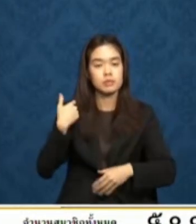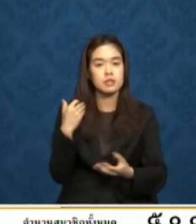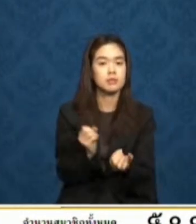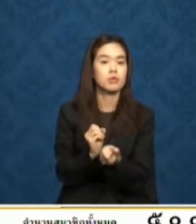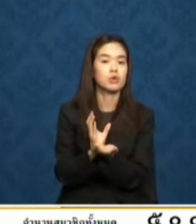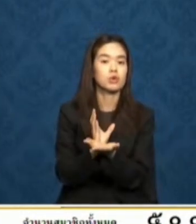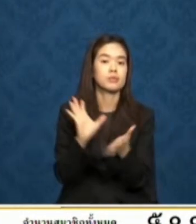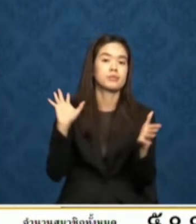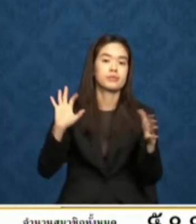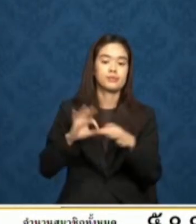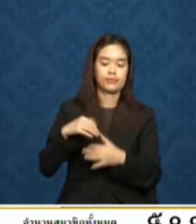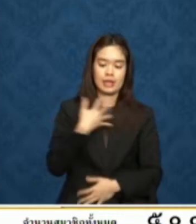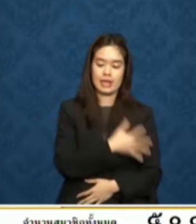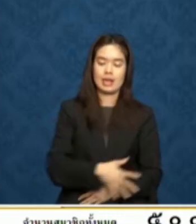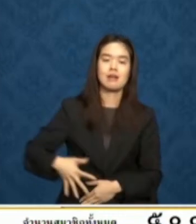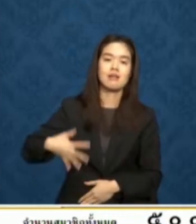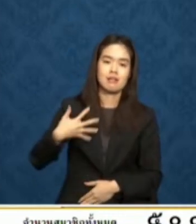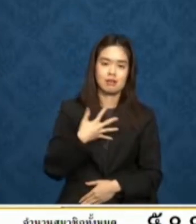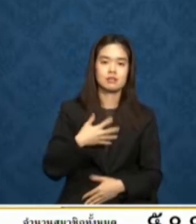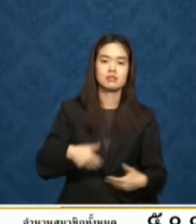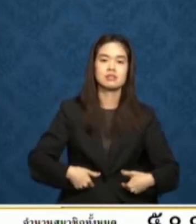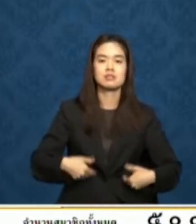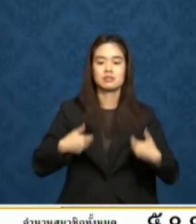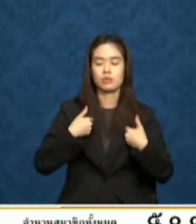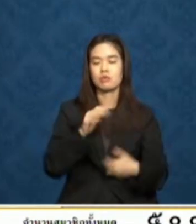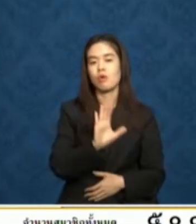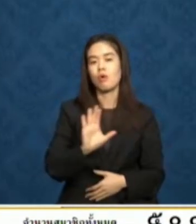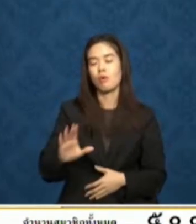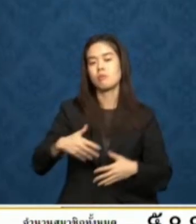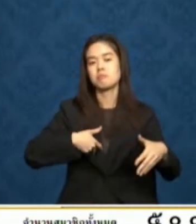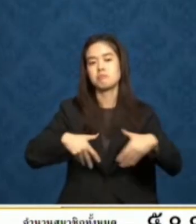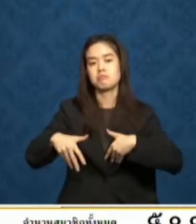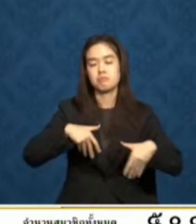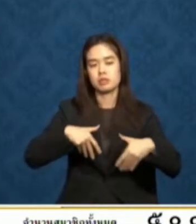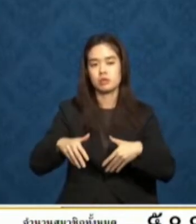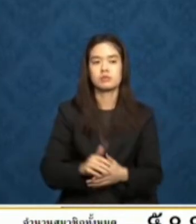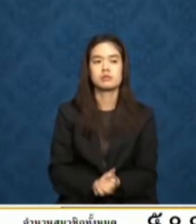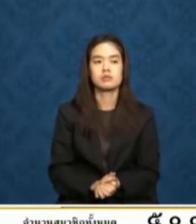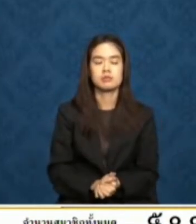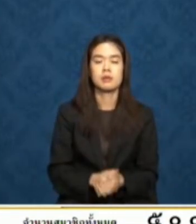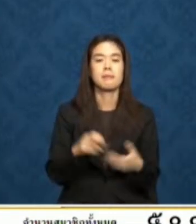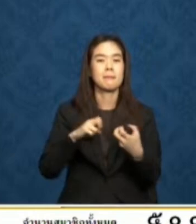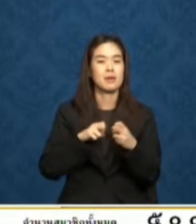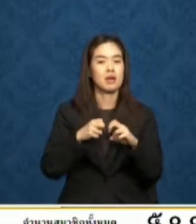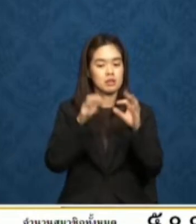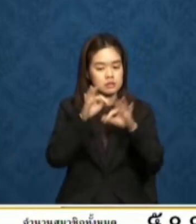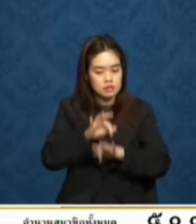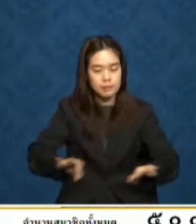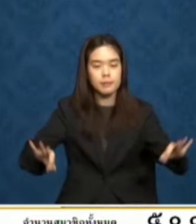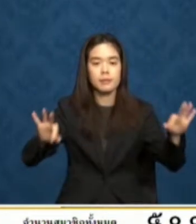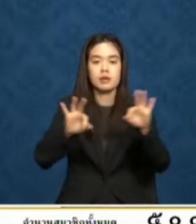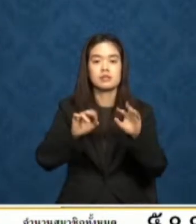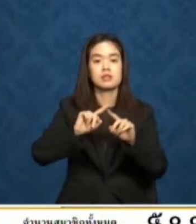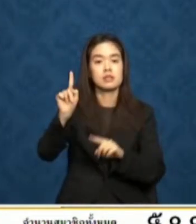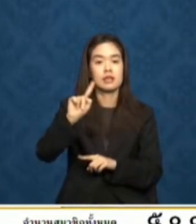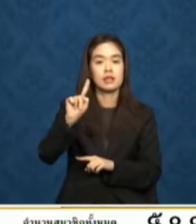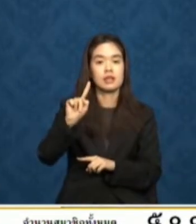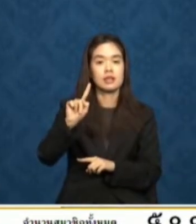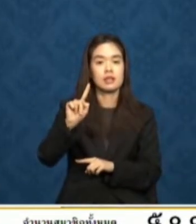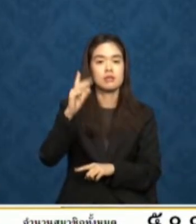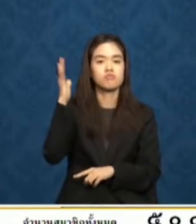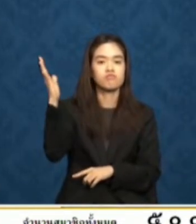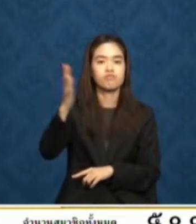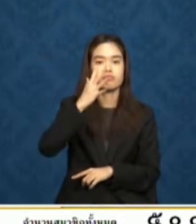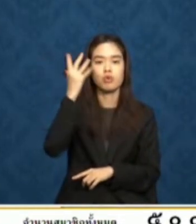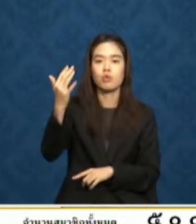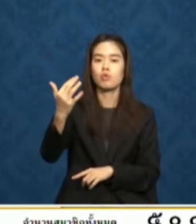ระทบ ต่สุขภาพและการดำลชีวิ จาก ปัหารสิแล้มมากมายปัญหารหนง สำคญทชัดเจนมากก็คอปัญหามลพ